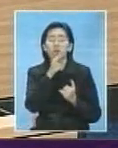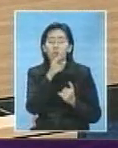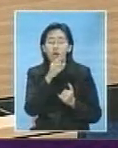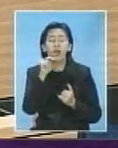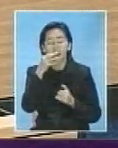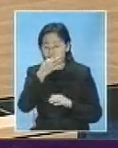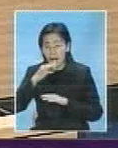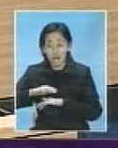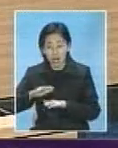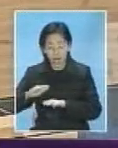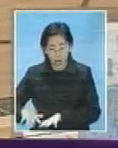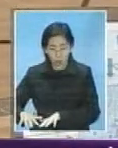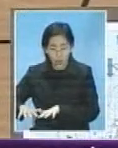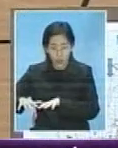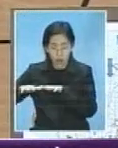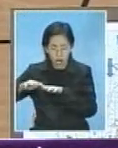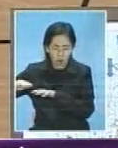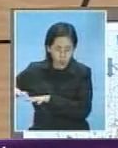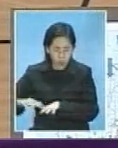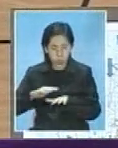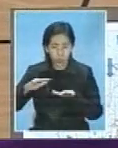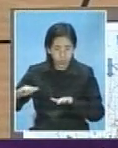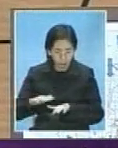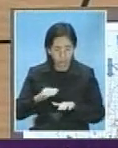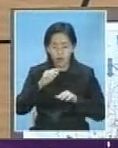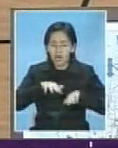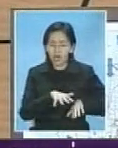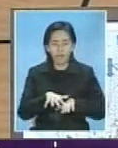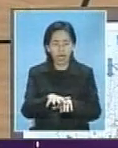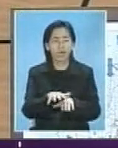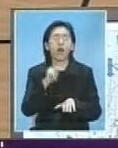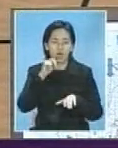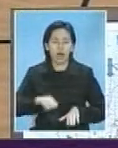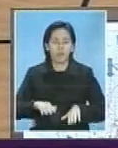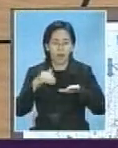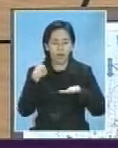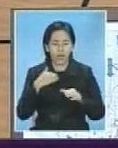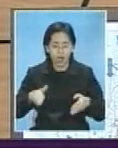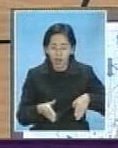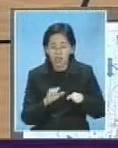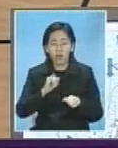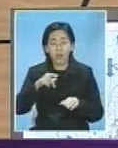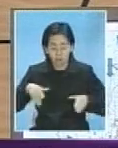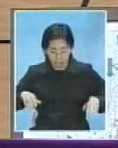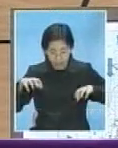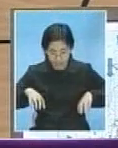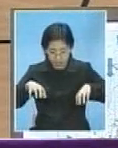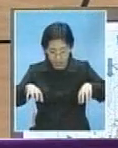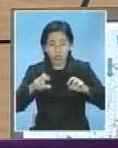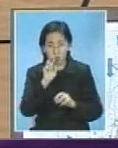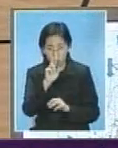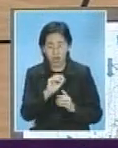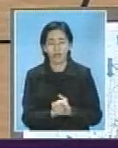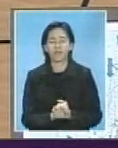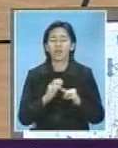จากน้ำทะเลผาแม่น้ำเจ้าพระยานั้นคลองพร่องอยู่ครับประชาชนที่อยู่ริมคลองบางกอกน้อยยังไม่รับผลแต่ประชา